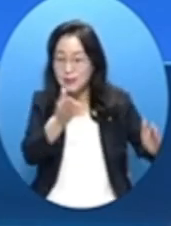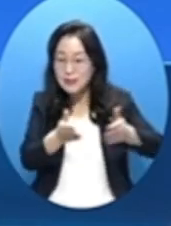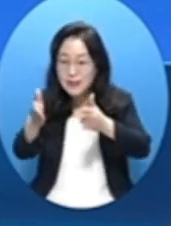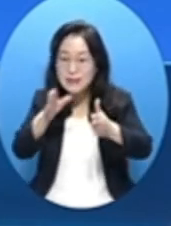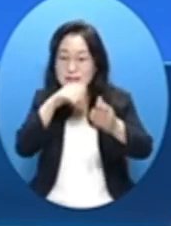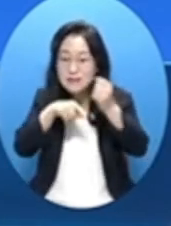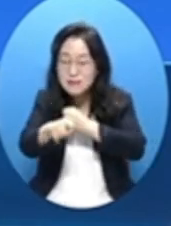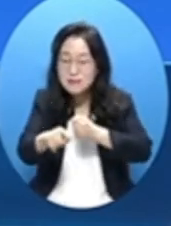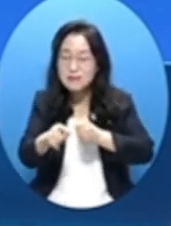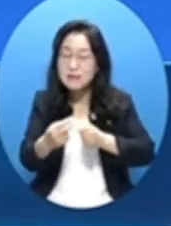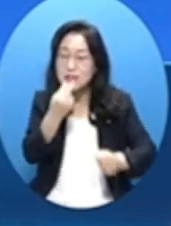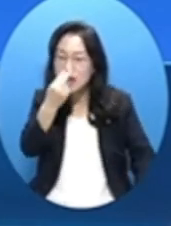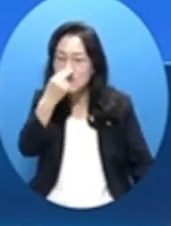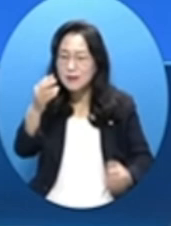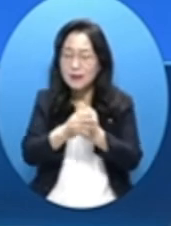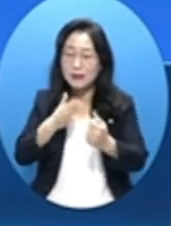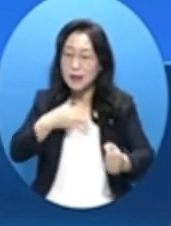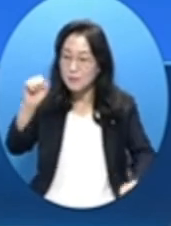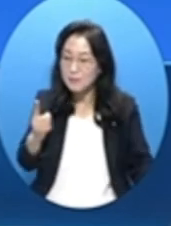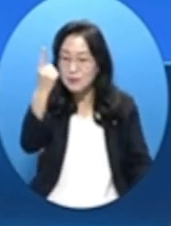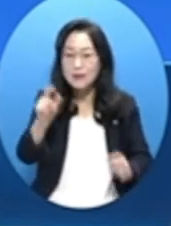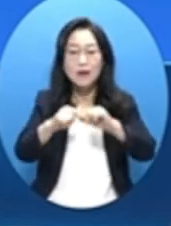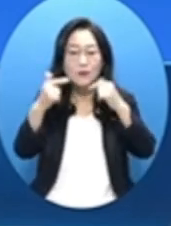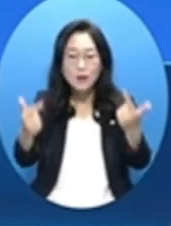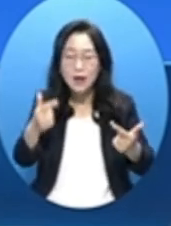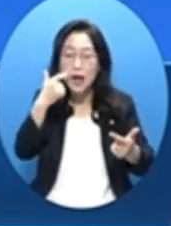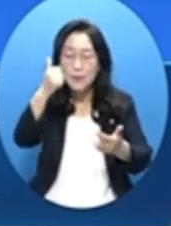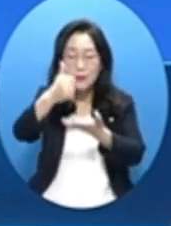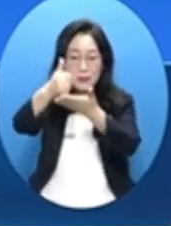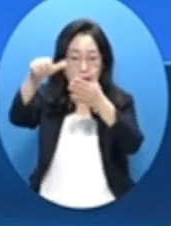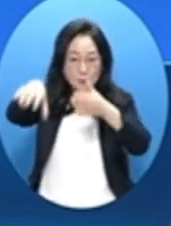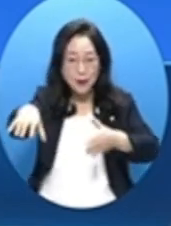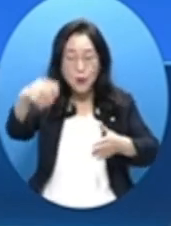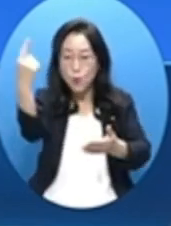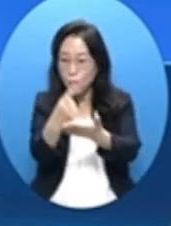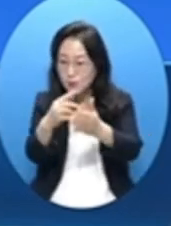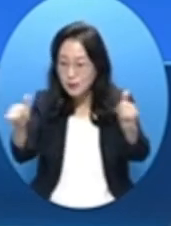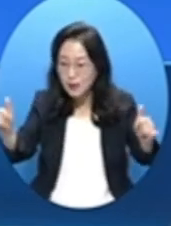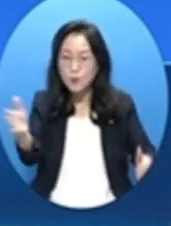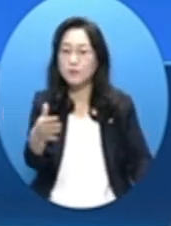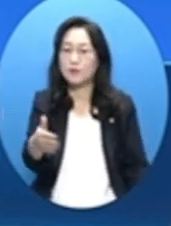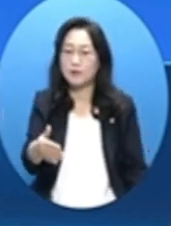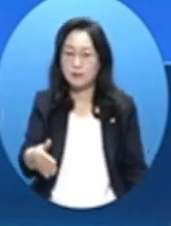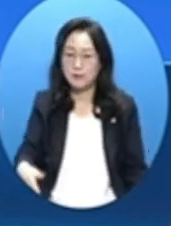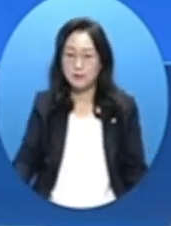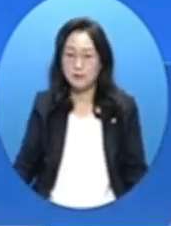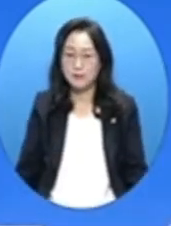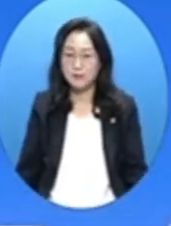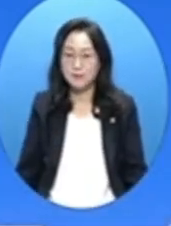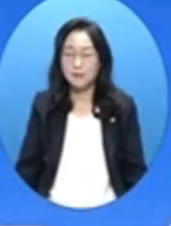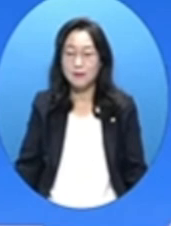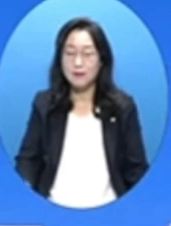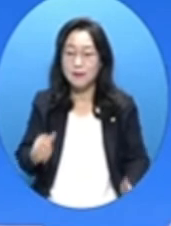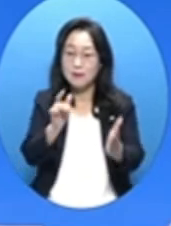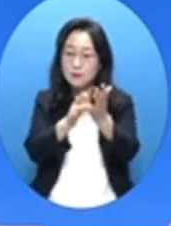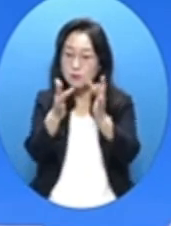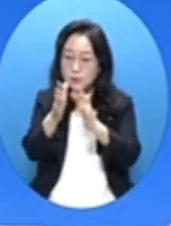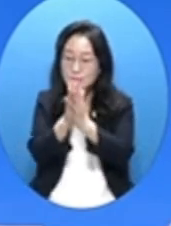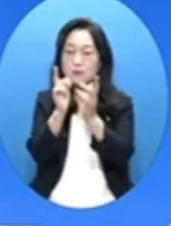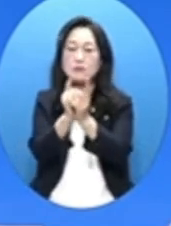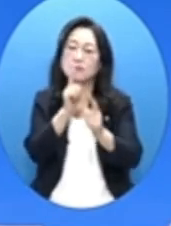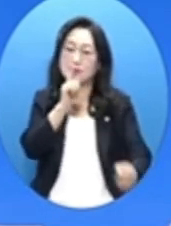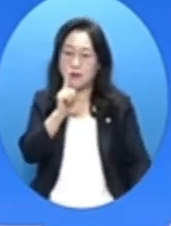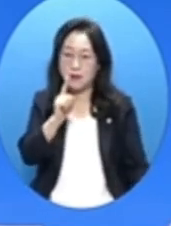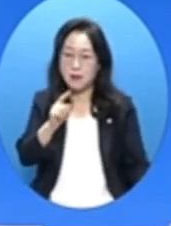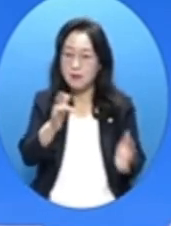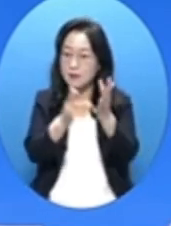생명이니 나로 말미암지 않고는 아버지께로 올 자가 없느니라. 주님 친히 말씀하셨습니다. 예수님